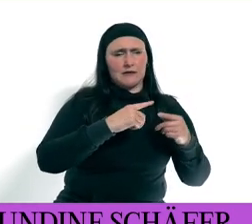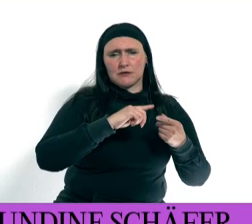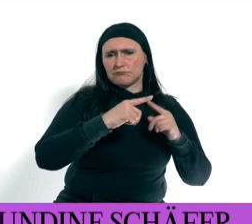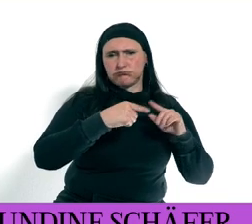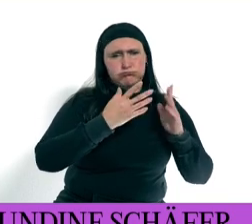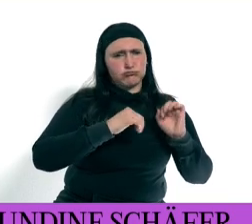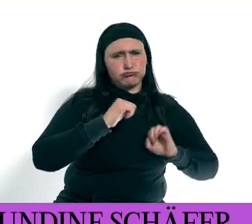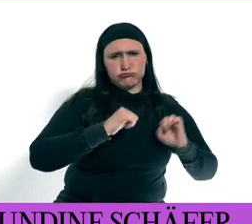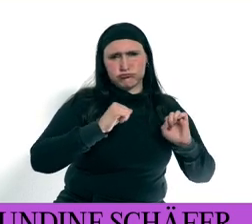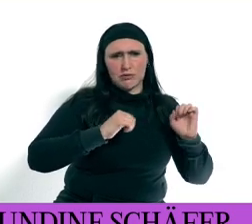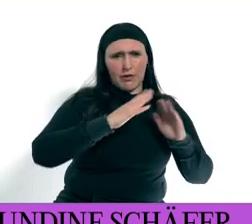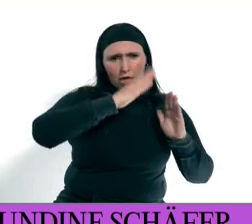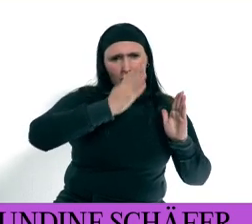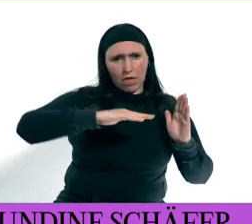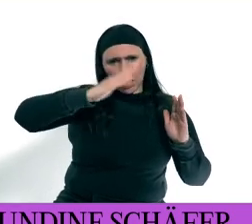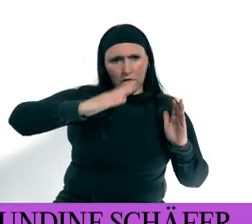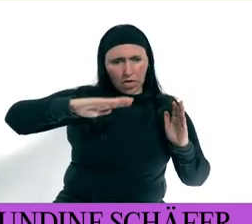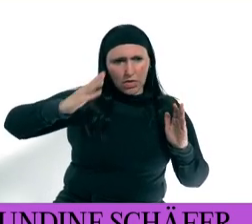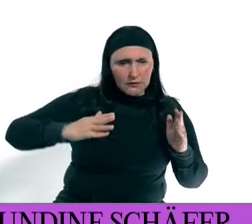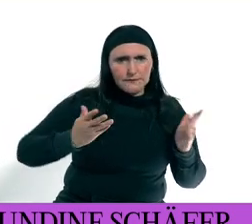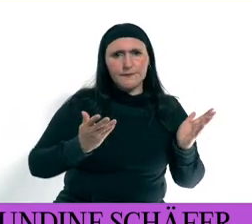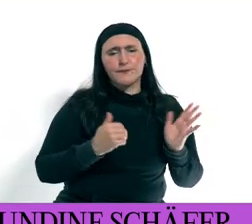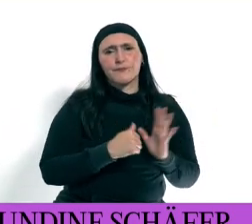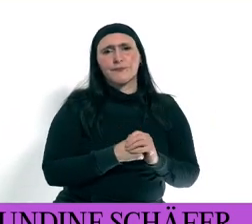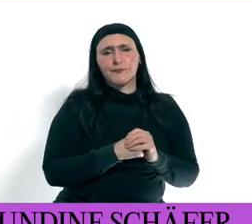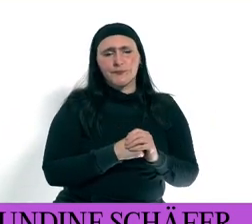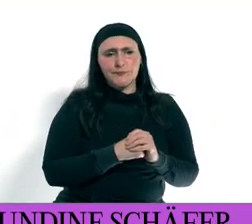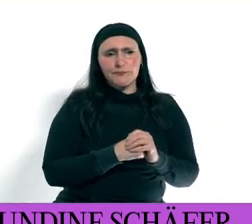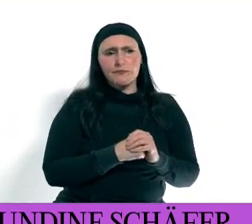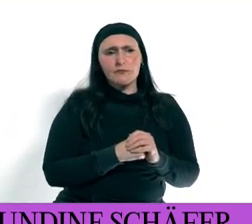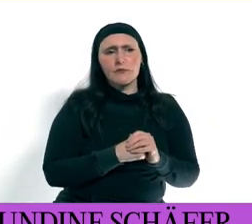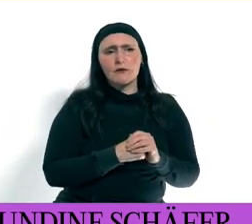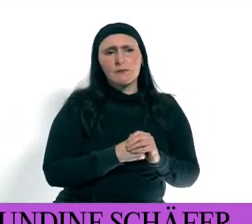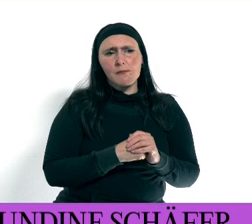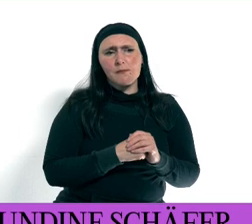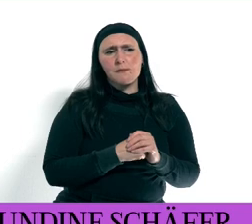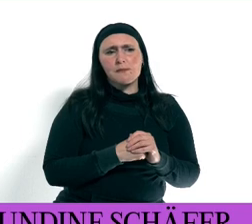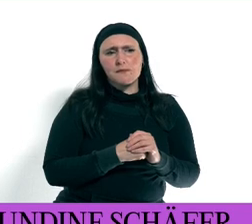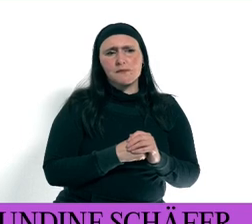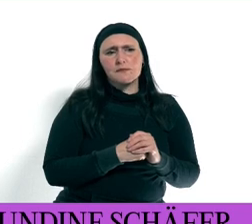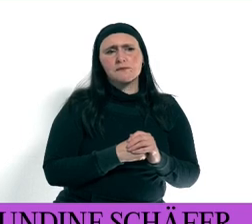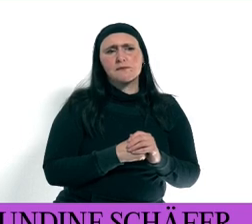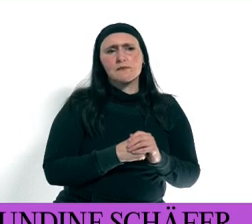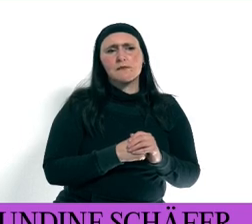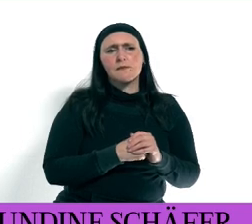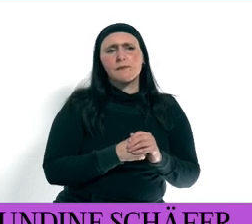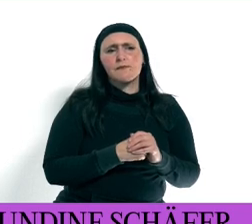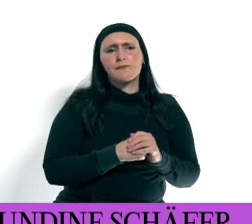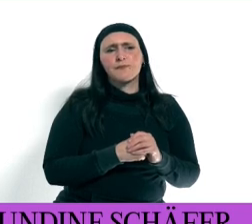some, als Verweis auf die politischen Aufs und Abs